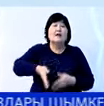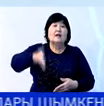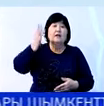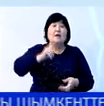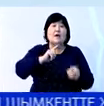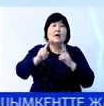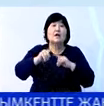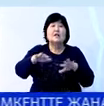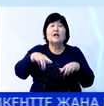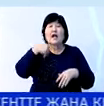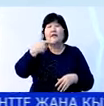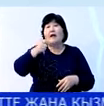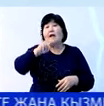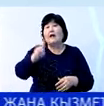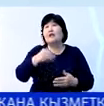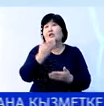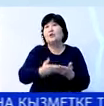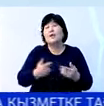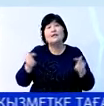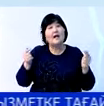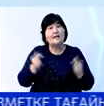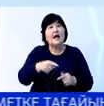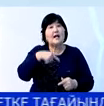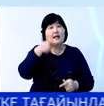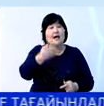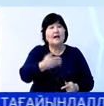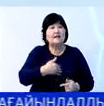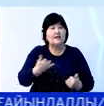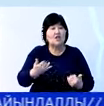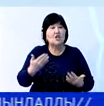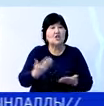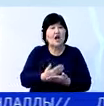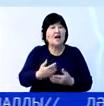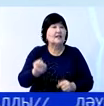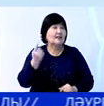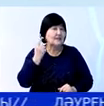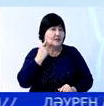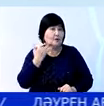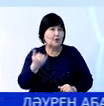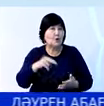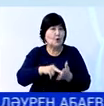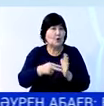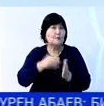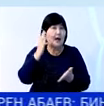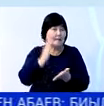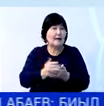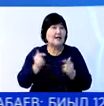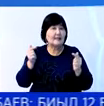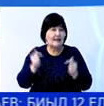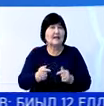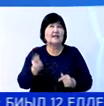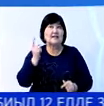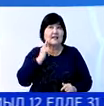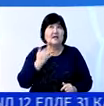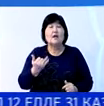айтқан боласыз, көгілдір от жайлы нақты айтып кетсеңіз, жаңада жақсы естіп қалдық, биыл жоспарда бар дегенді нақты естігіміз келеді.